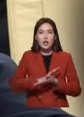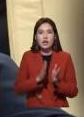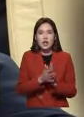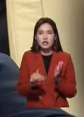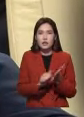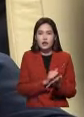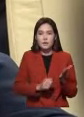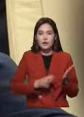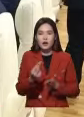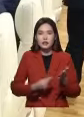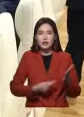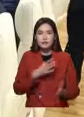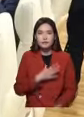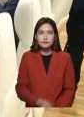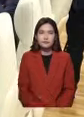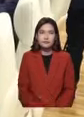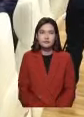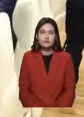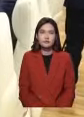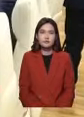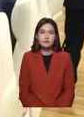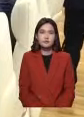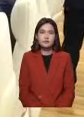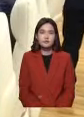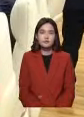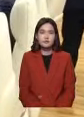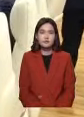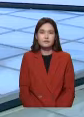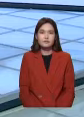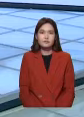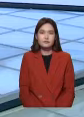қойды. Заңғар Санай, Қайрат Телеусізов, Астана Таймс, Қостанай.